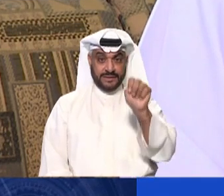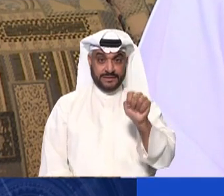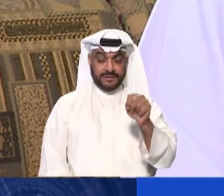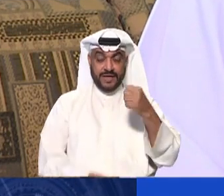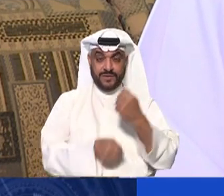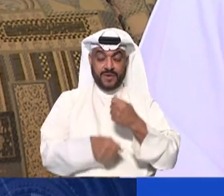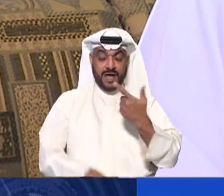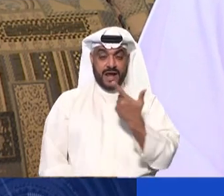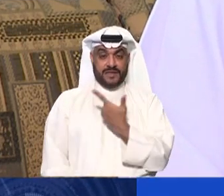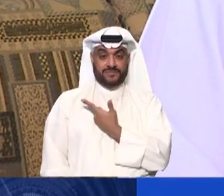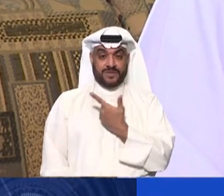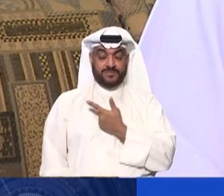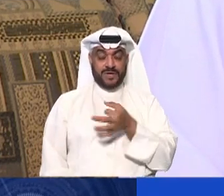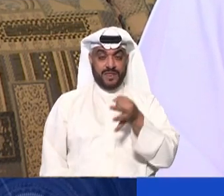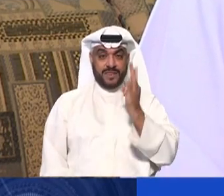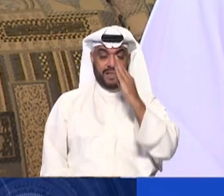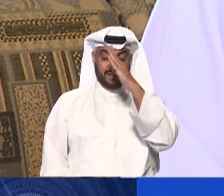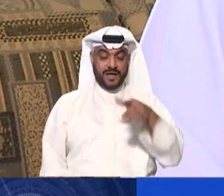اليوم 13